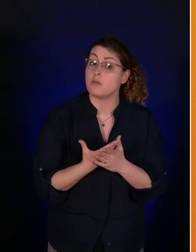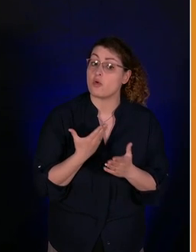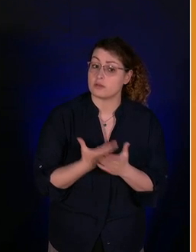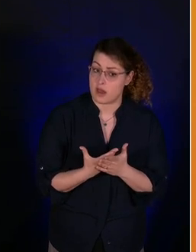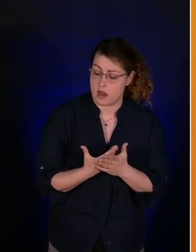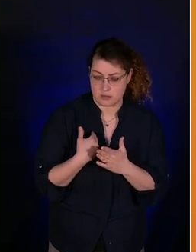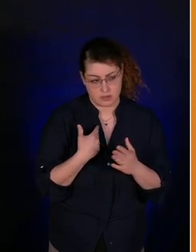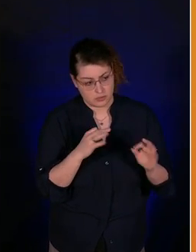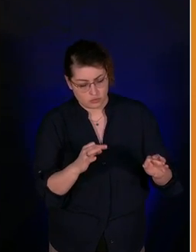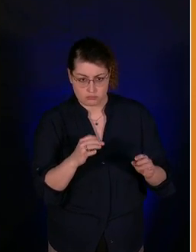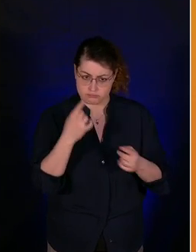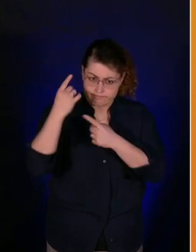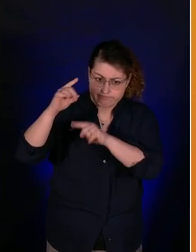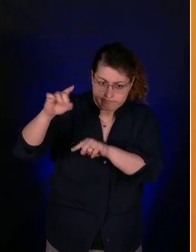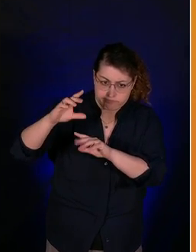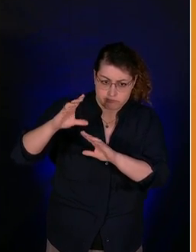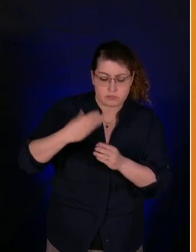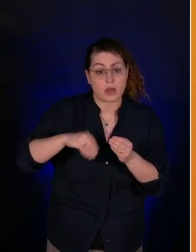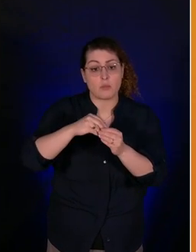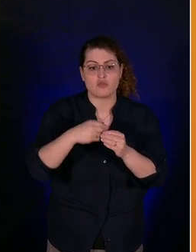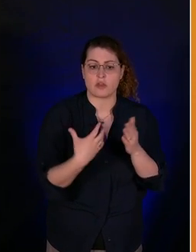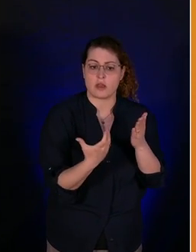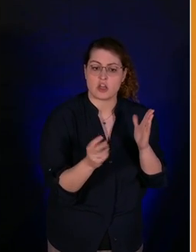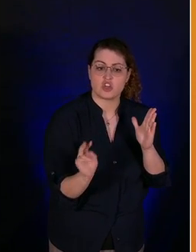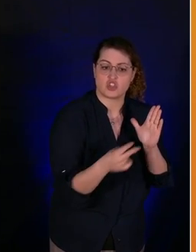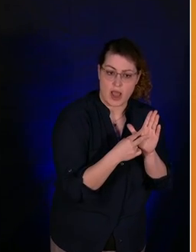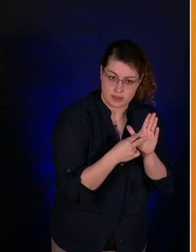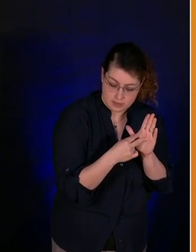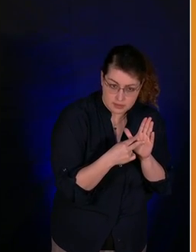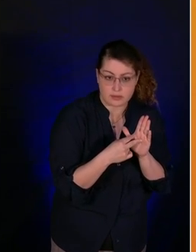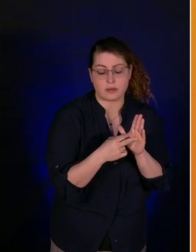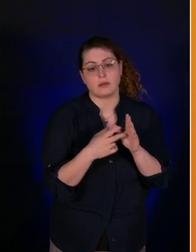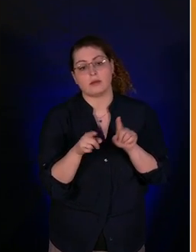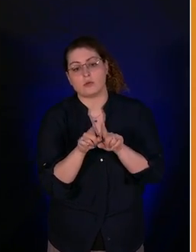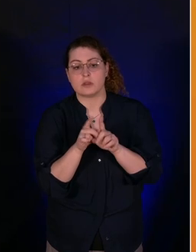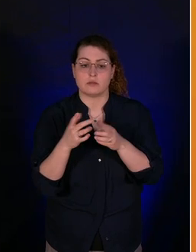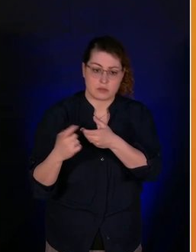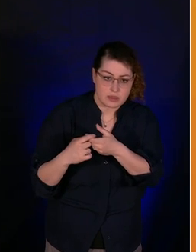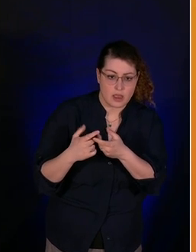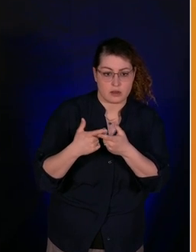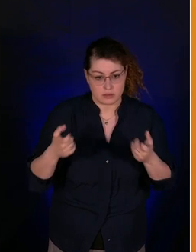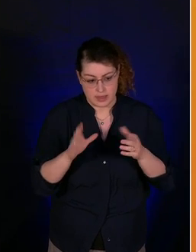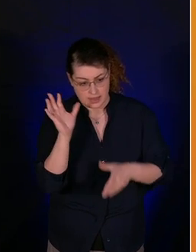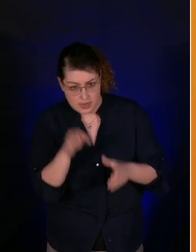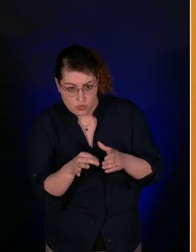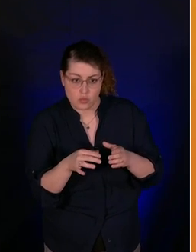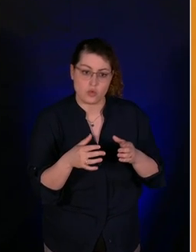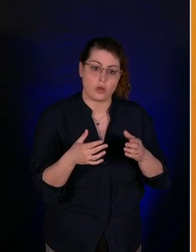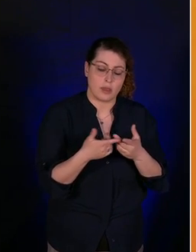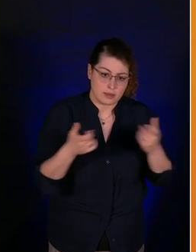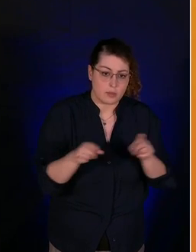repères revendicatifs ainsi que les chartes vie syndicale, élu mandaté CGT et égalité